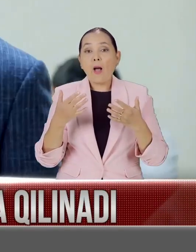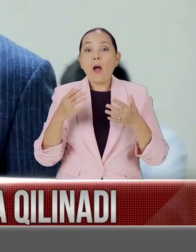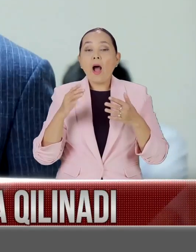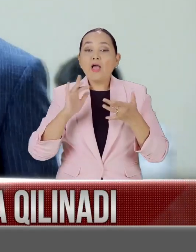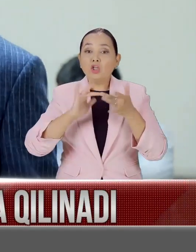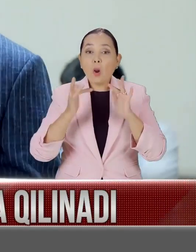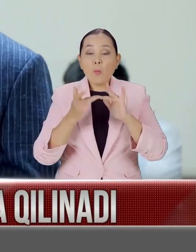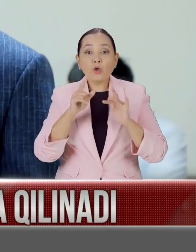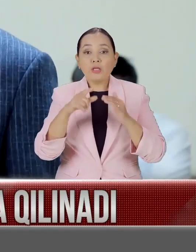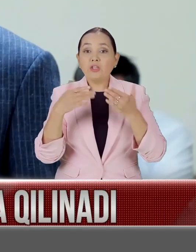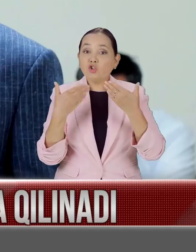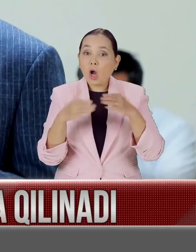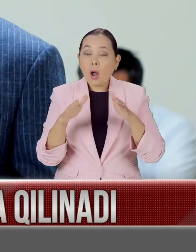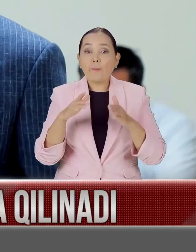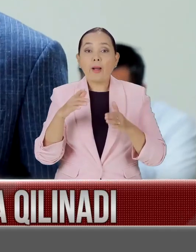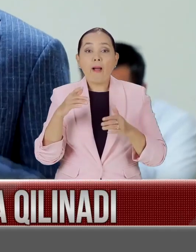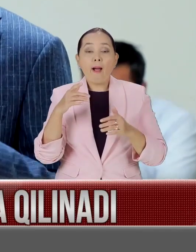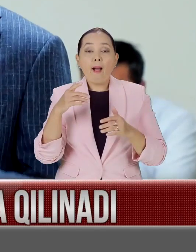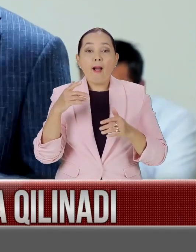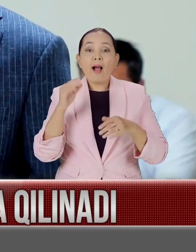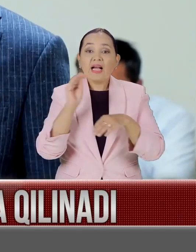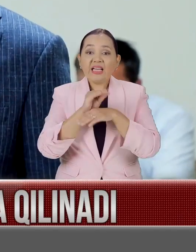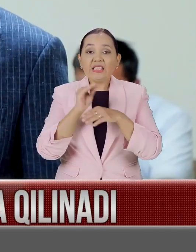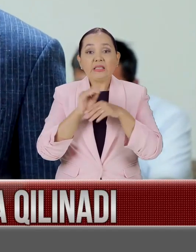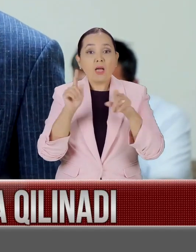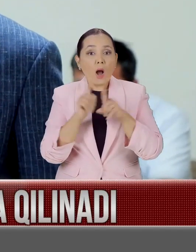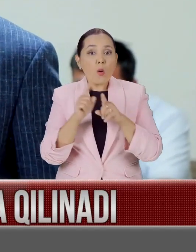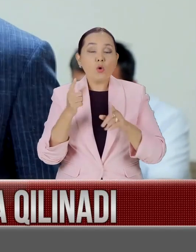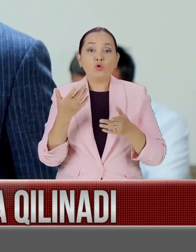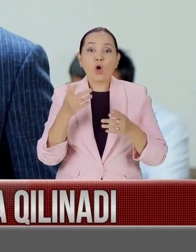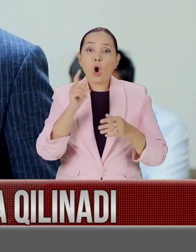Lekin ammo ijtimoiy tarmoqlarda chiqib olib, qattiq